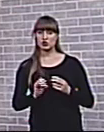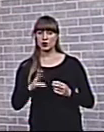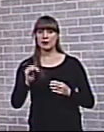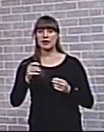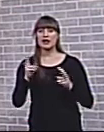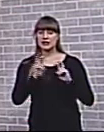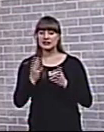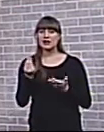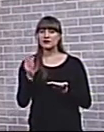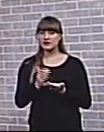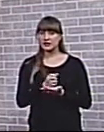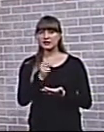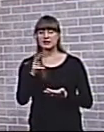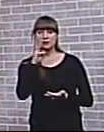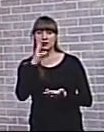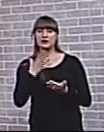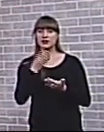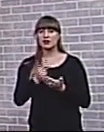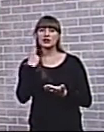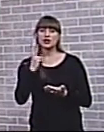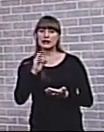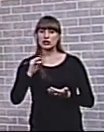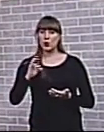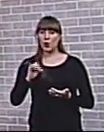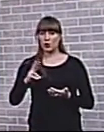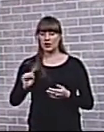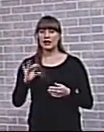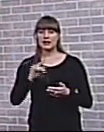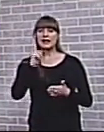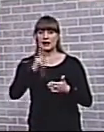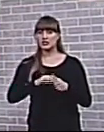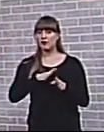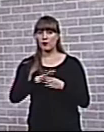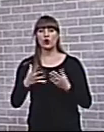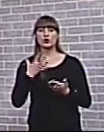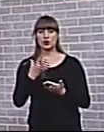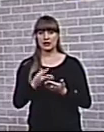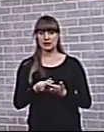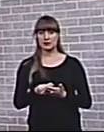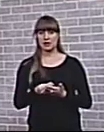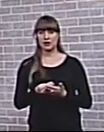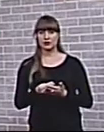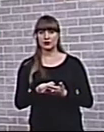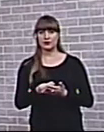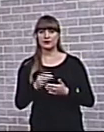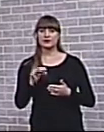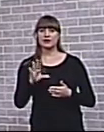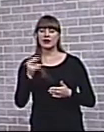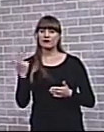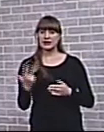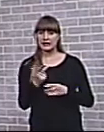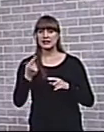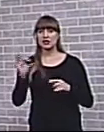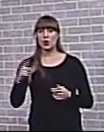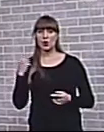на выплату долгов по зарплате за банкрота Кинкула и гарантировав полную расплату до 1 июля. В-третьих, область уверенно